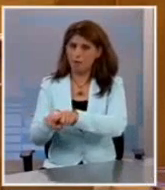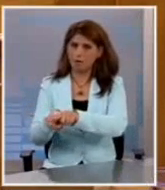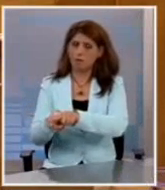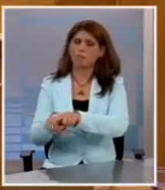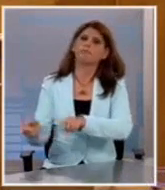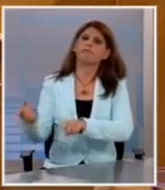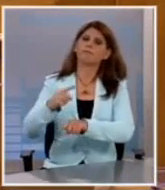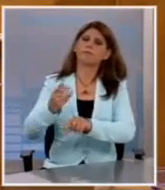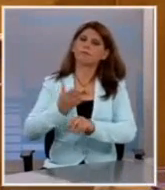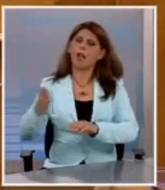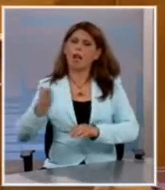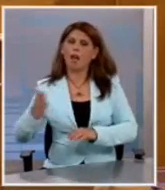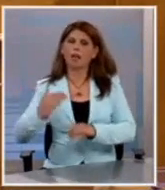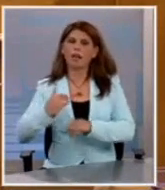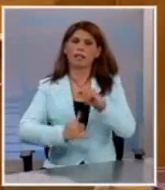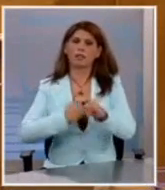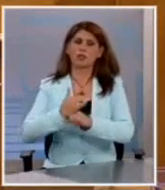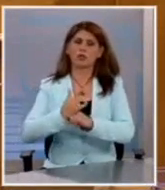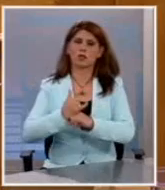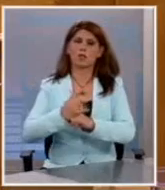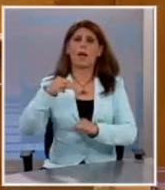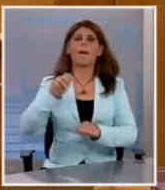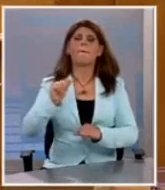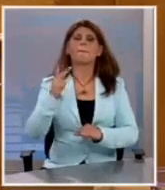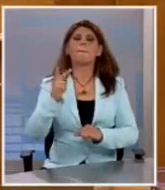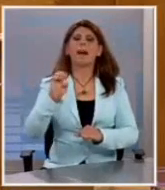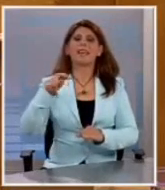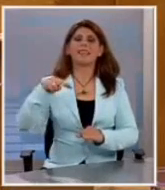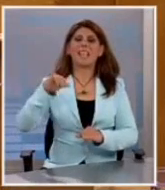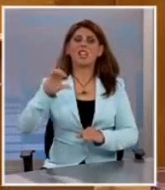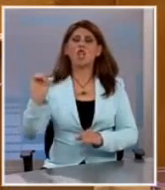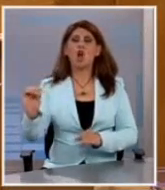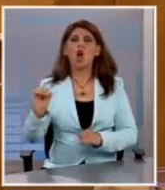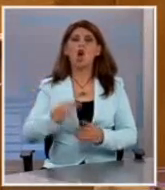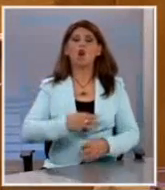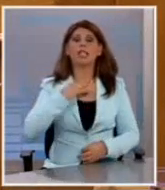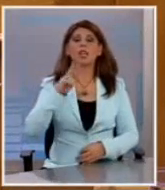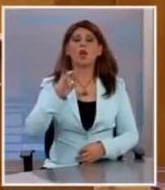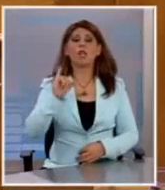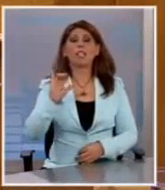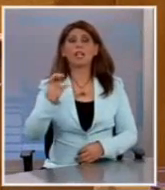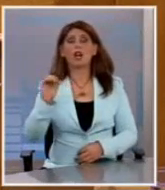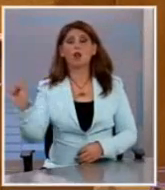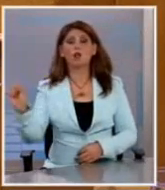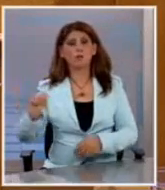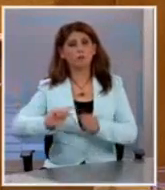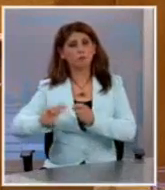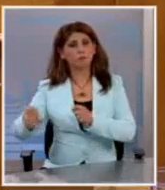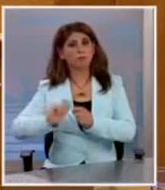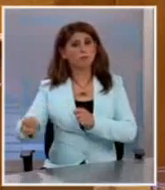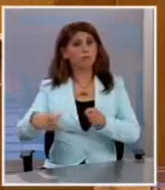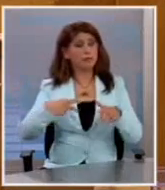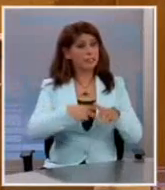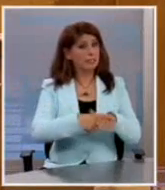διάφορα ακραία site, το Μακελιό, ο κύριος Χίος, πληρωνόταν από τις